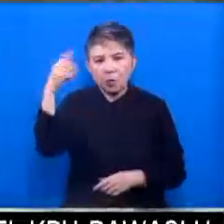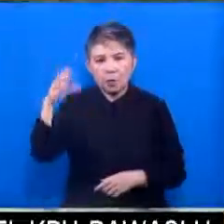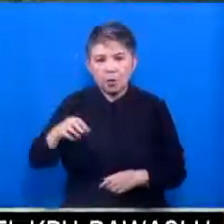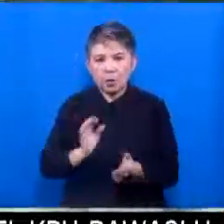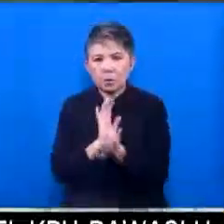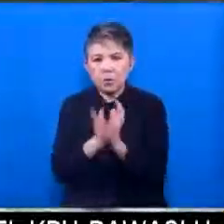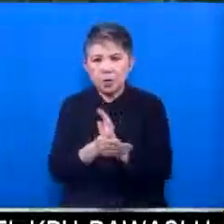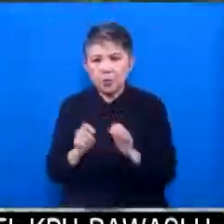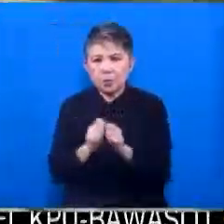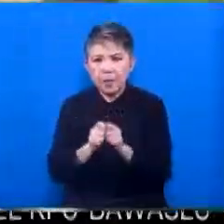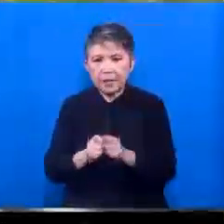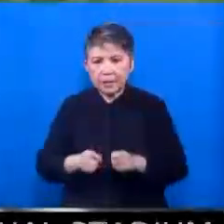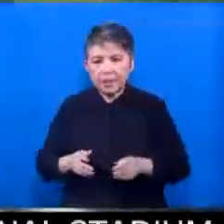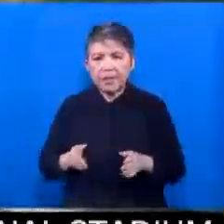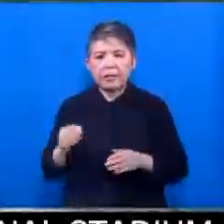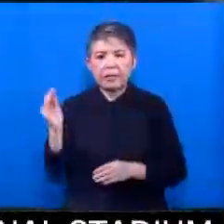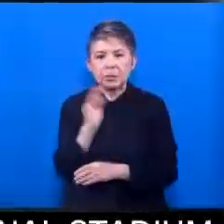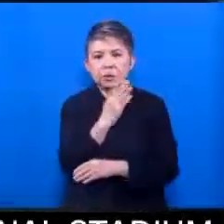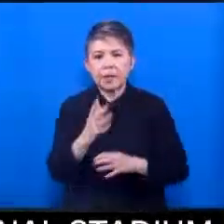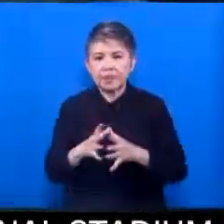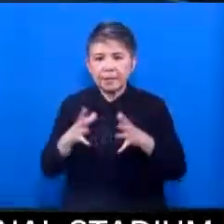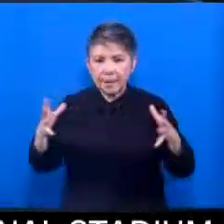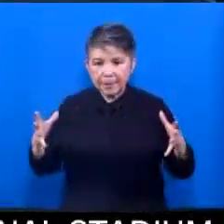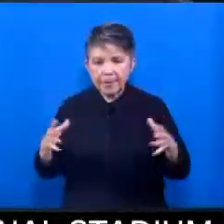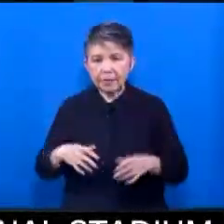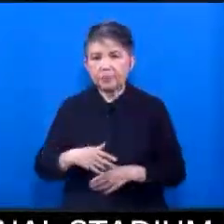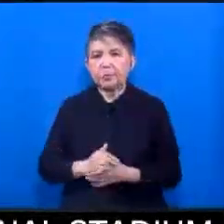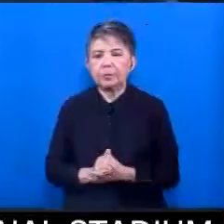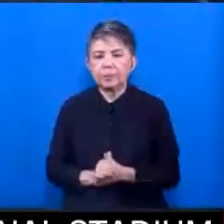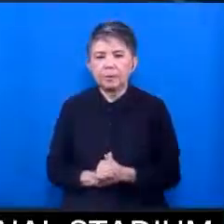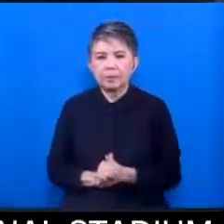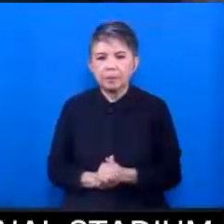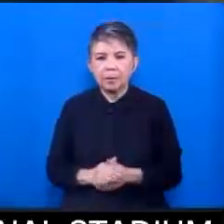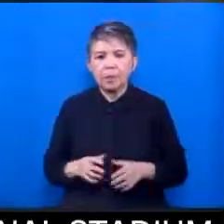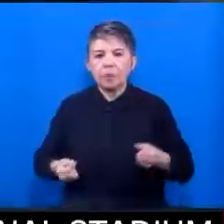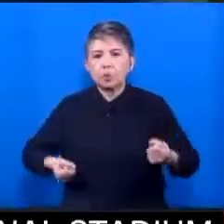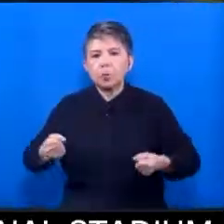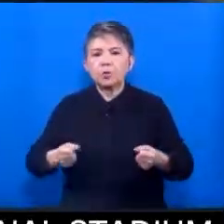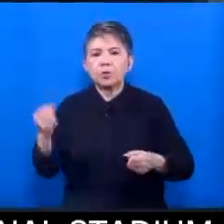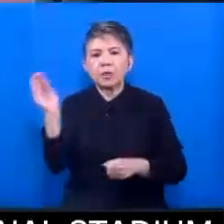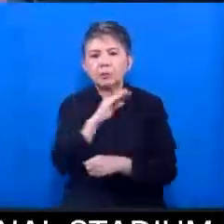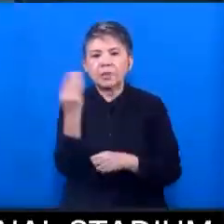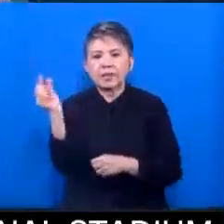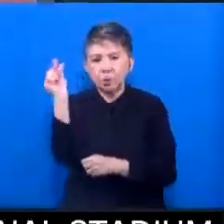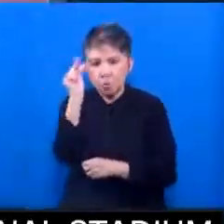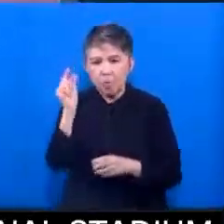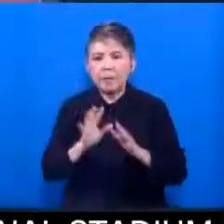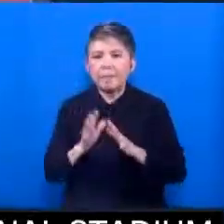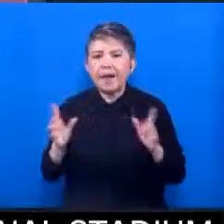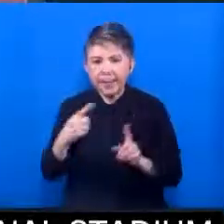berupaya untuk memperbanyak moda transportasi massal seperti Surabaya Bus dan BTS Trans Semanggi Surabaya